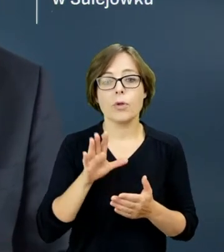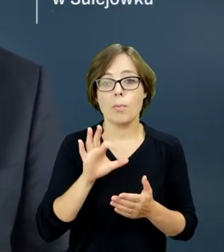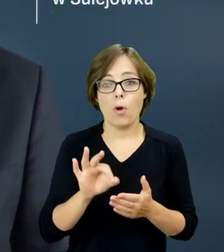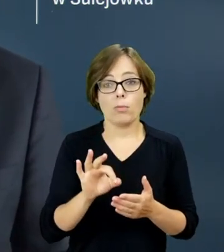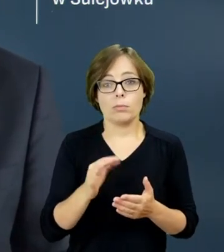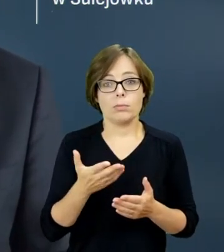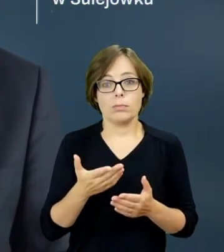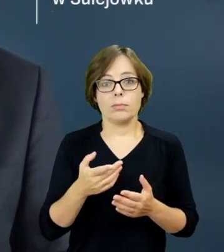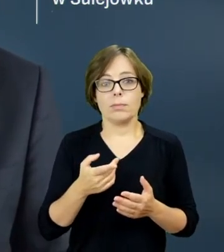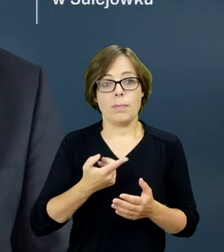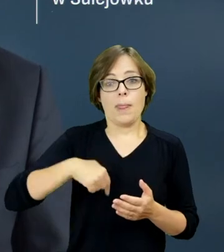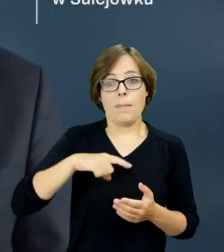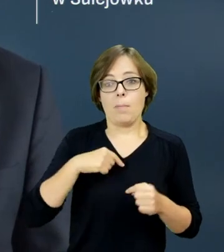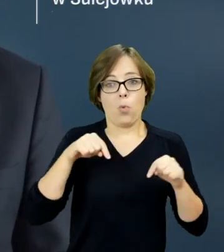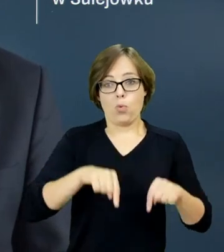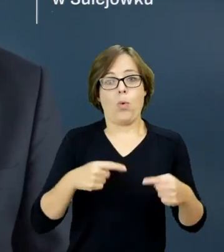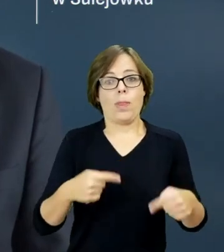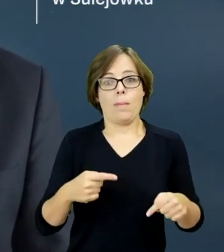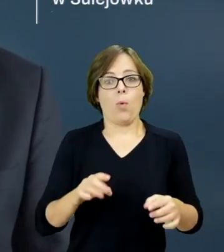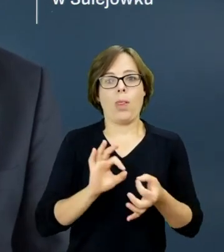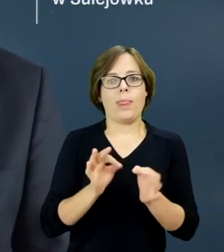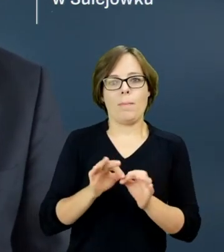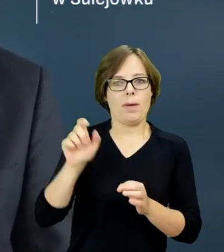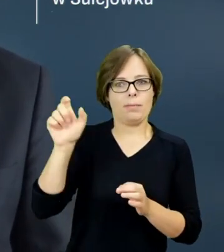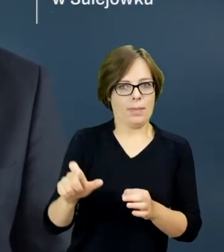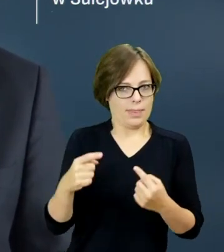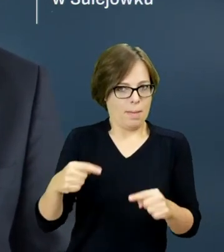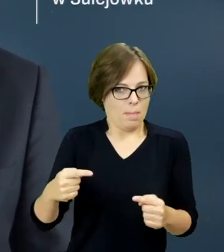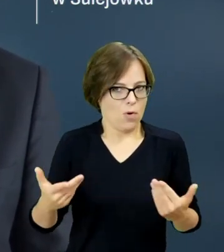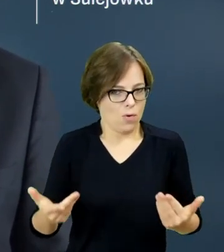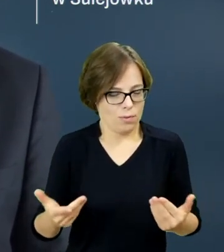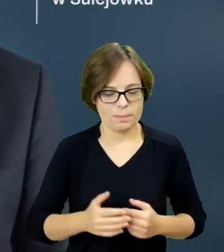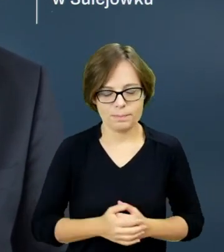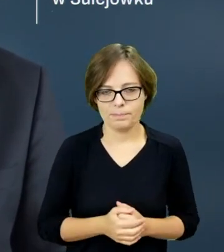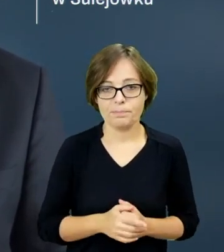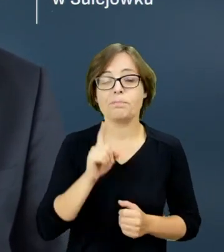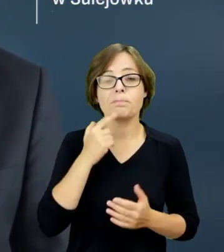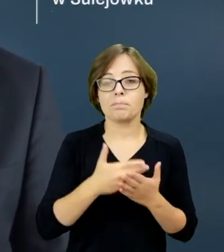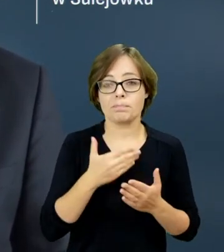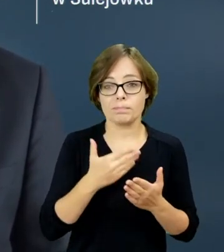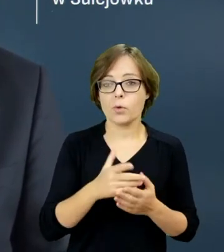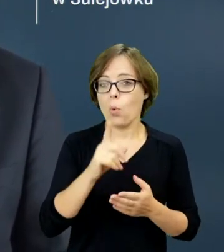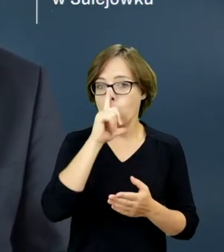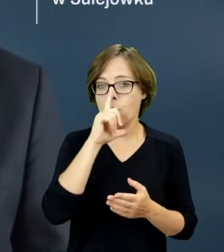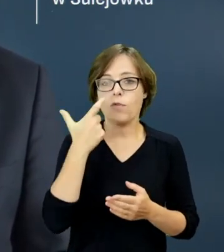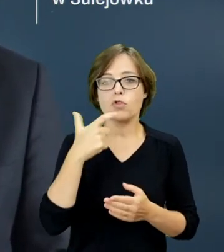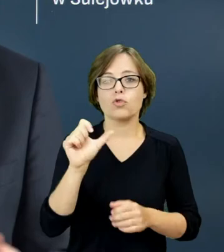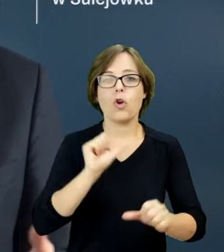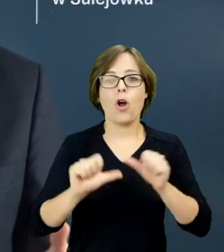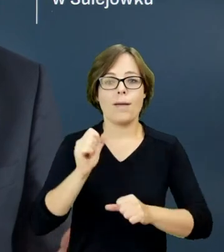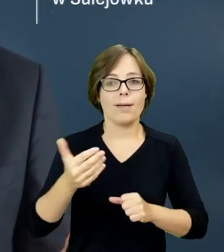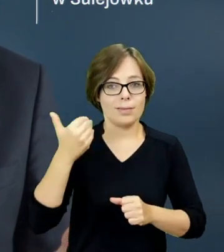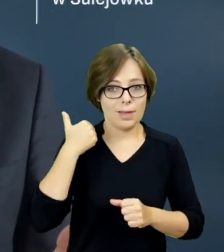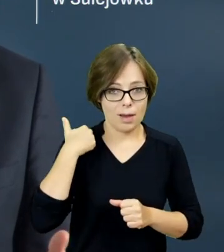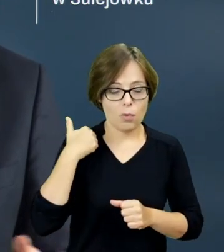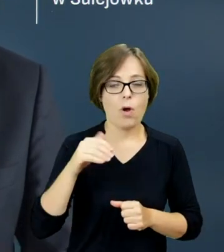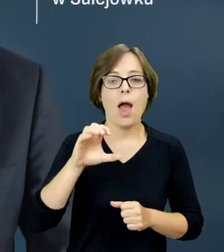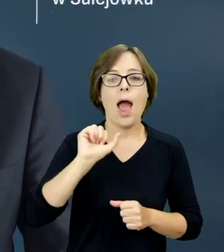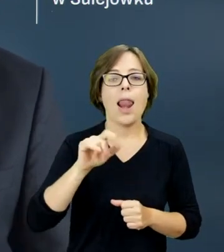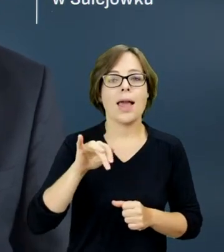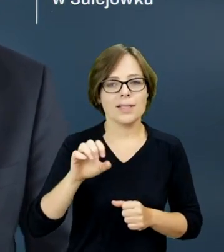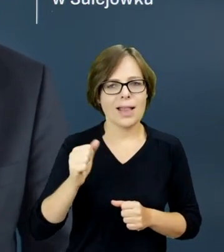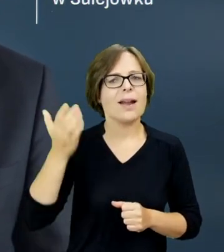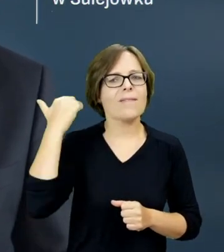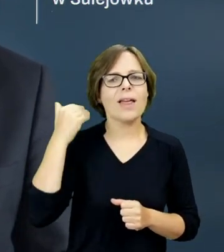tutaj, gdyby nie Aleksandra Piłsudska, bo równo 100 lat temu Aleksandra, wtedy jeszcze nie